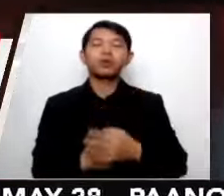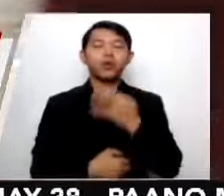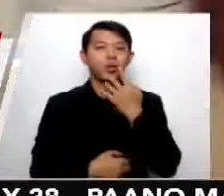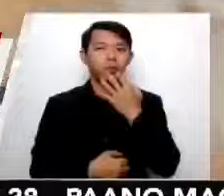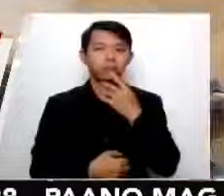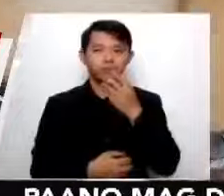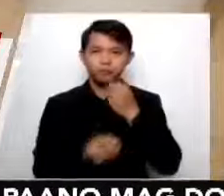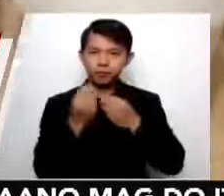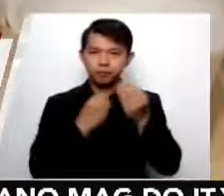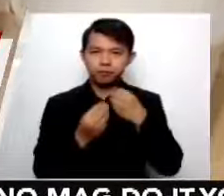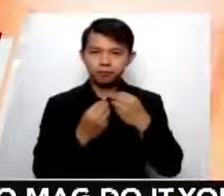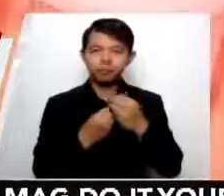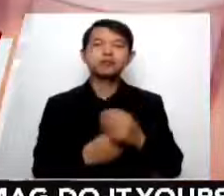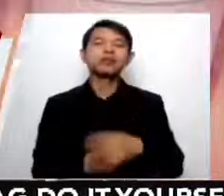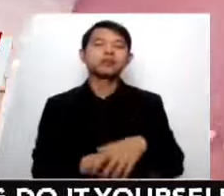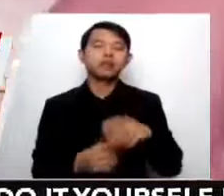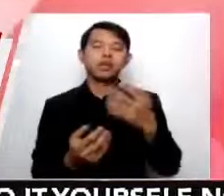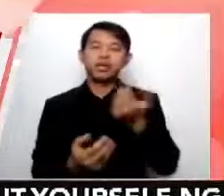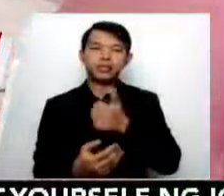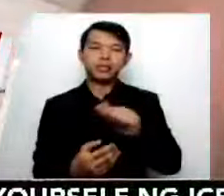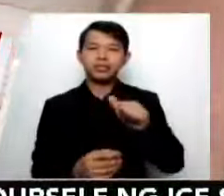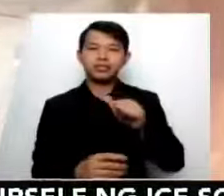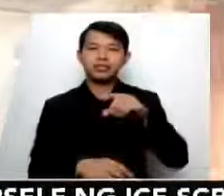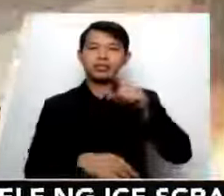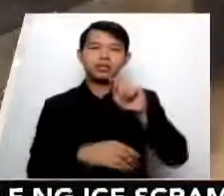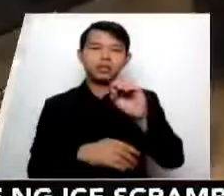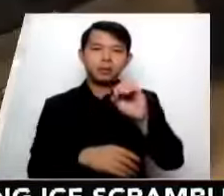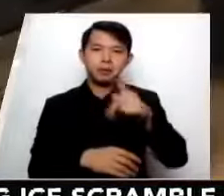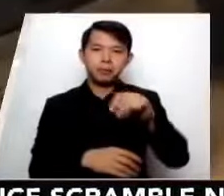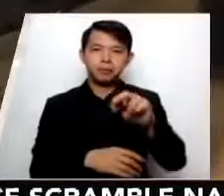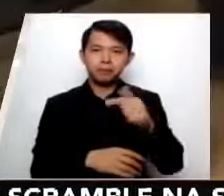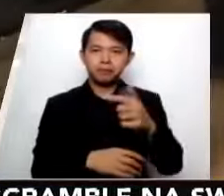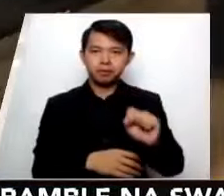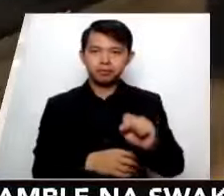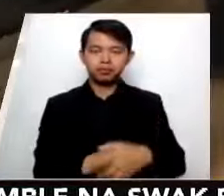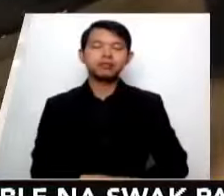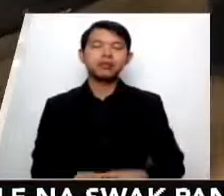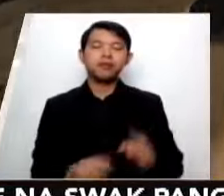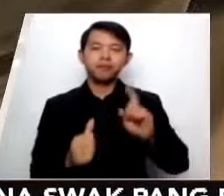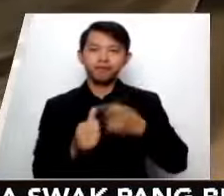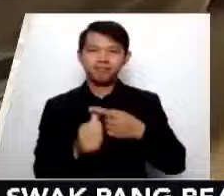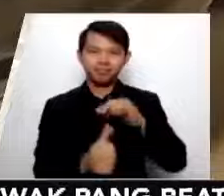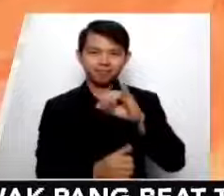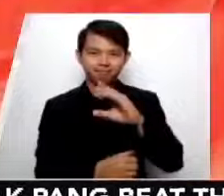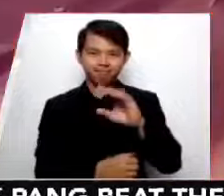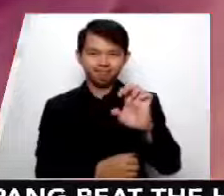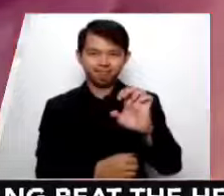ng ice. Lagay tayo ng milk.